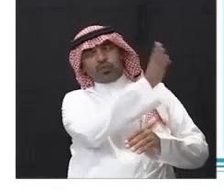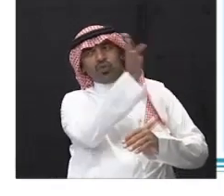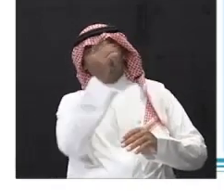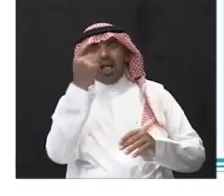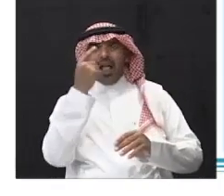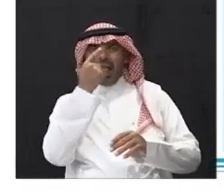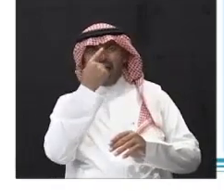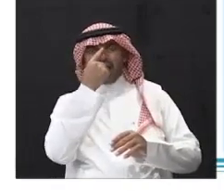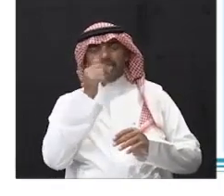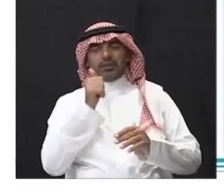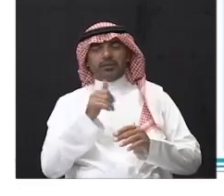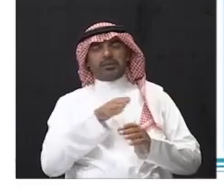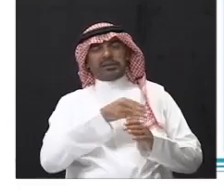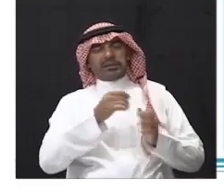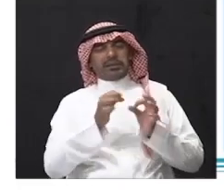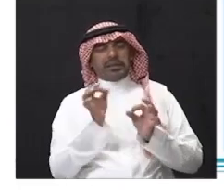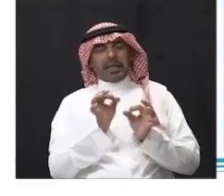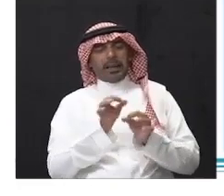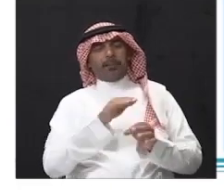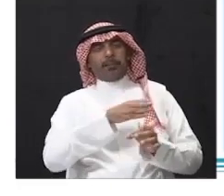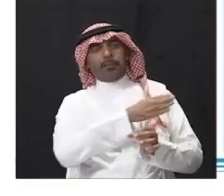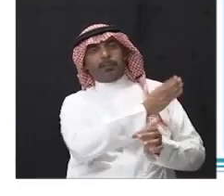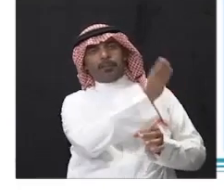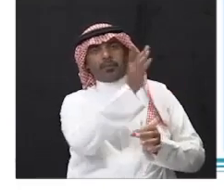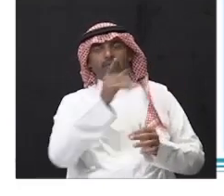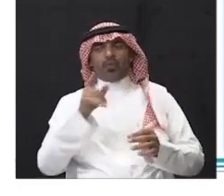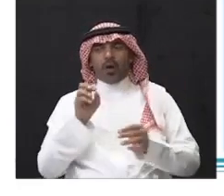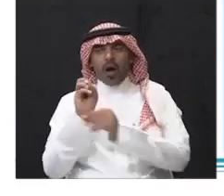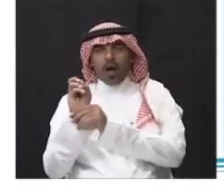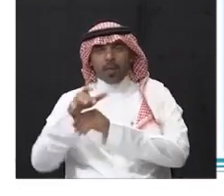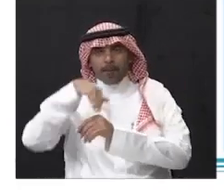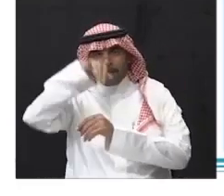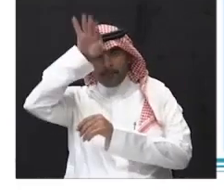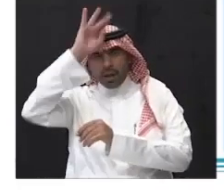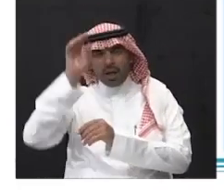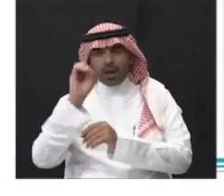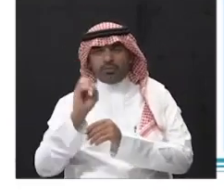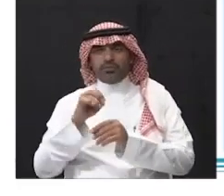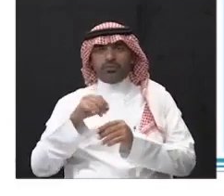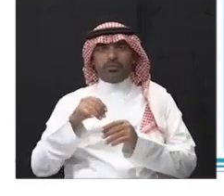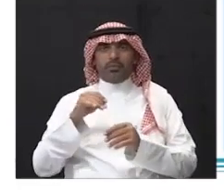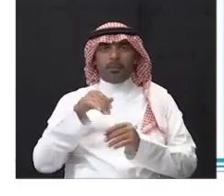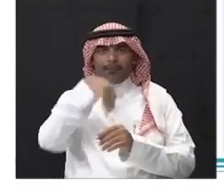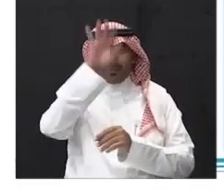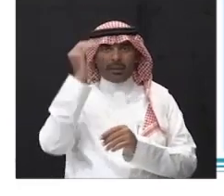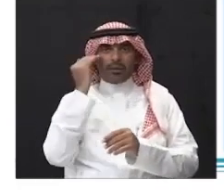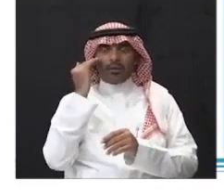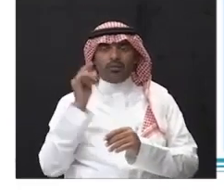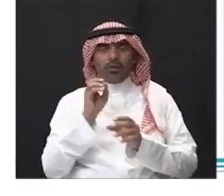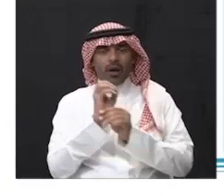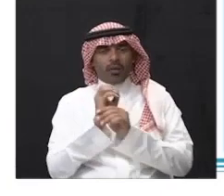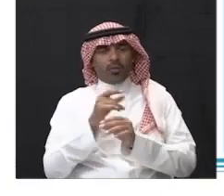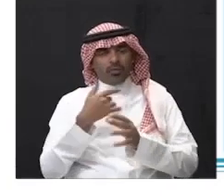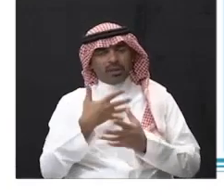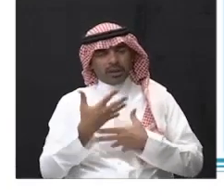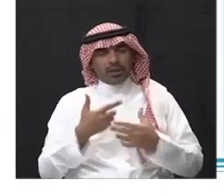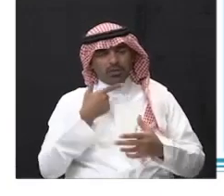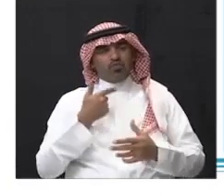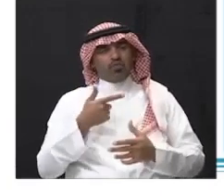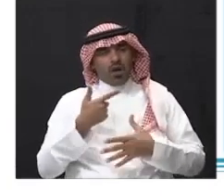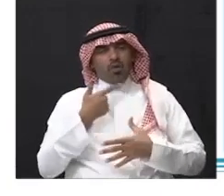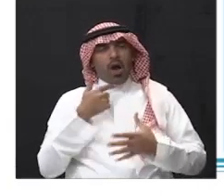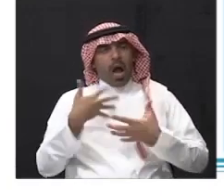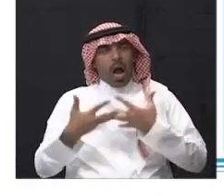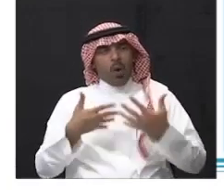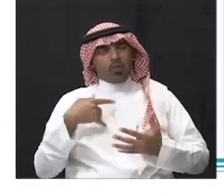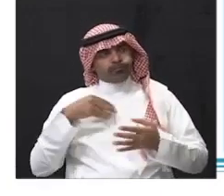وملكتها، فشجعاه وزودته الملكة جميع متطلبات هذه الرحلة، فأبحر كولومبوس حتى